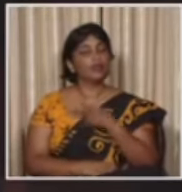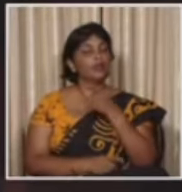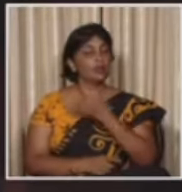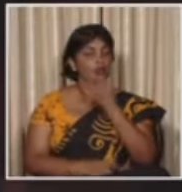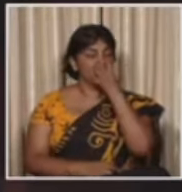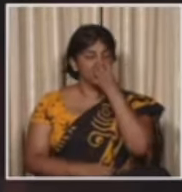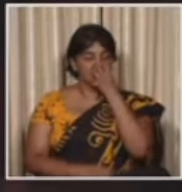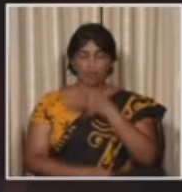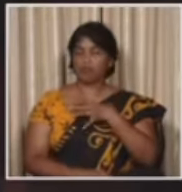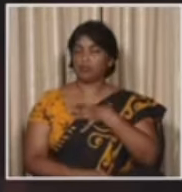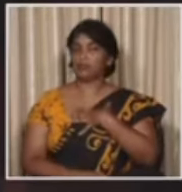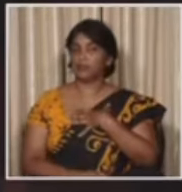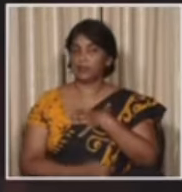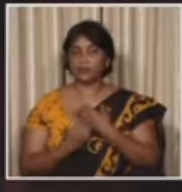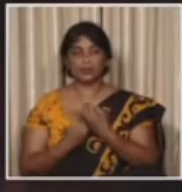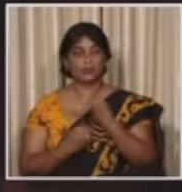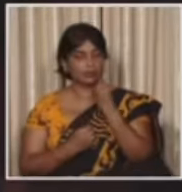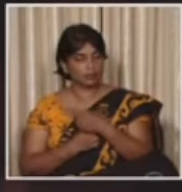ඔක්සිජන් ටිකක් ගන්න